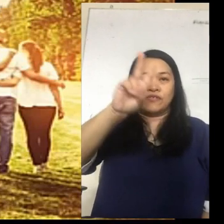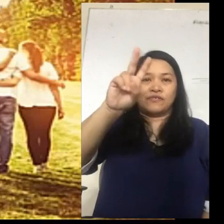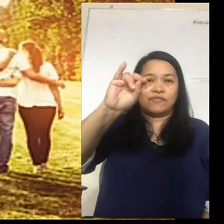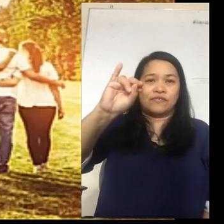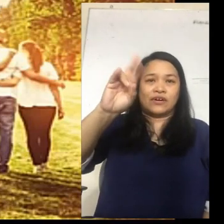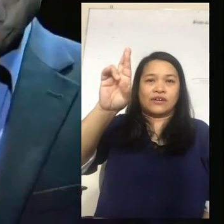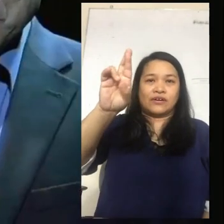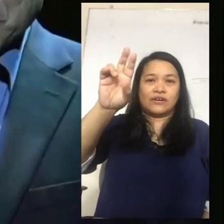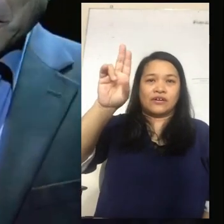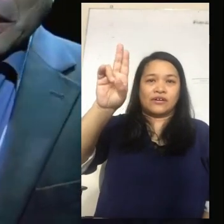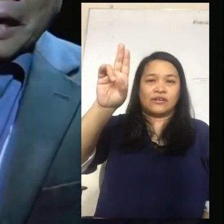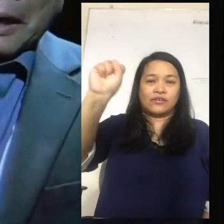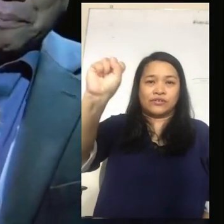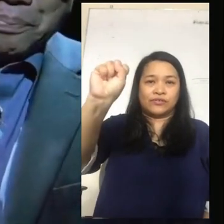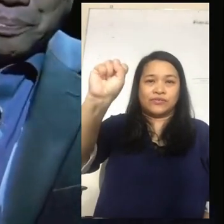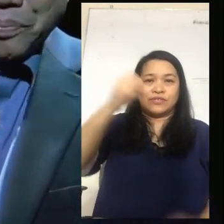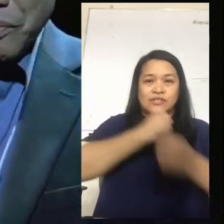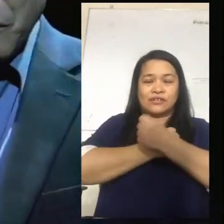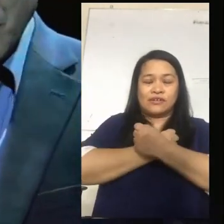Sabi po ni Apostle,